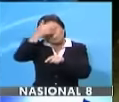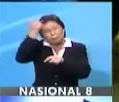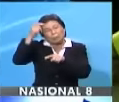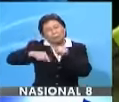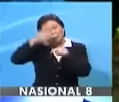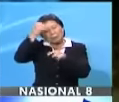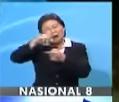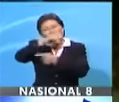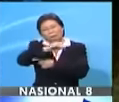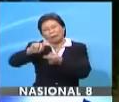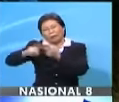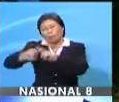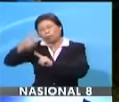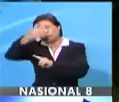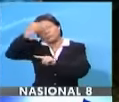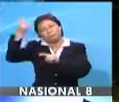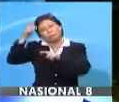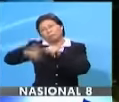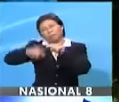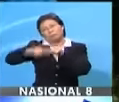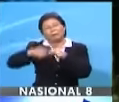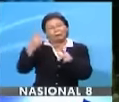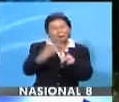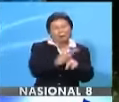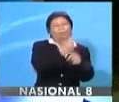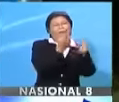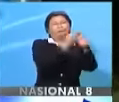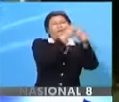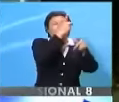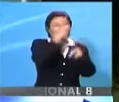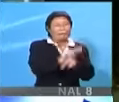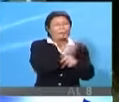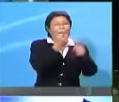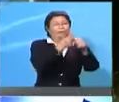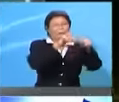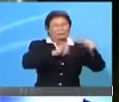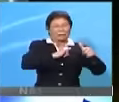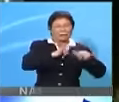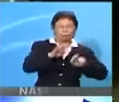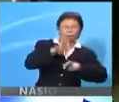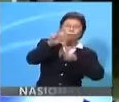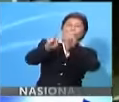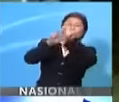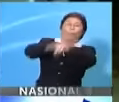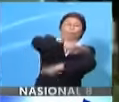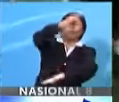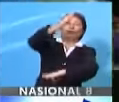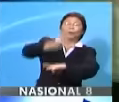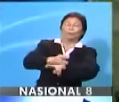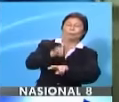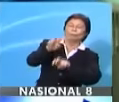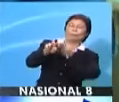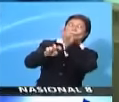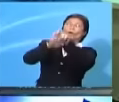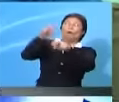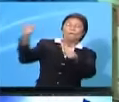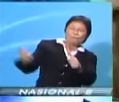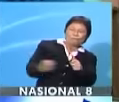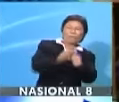kan? Ya betul. Ini kali pertama saya naik Gunung Kinabalu dan ini yang pertama sekali saya